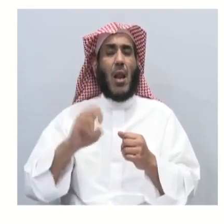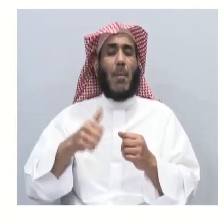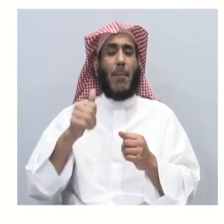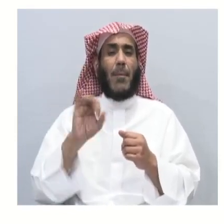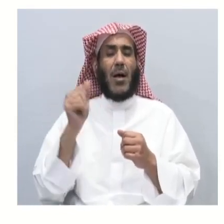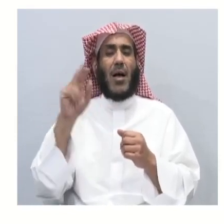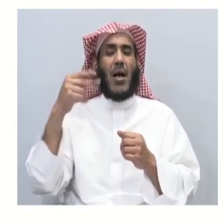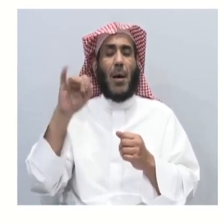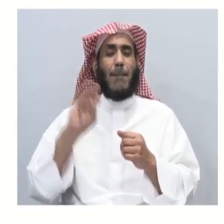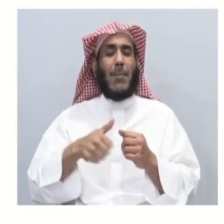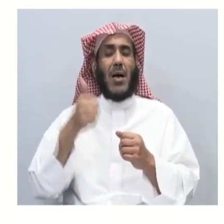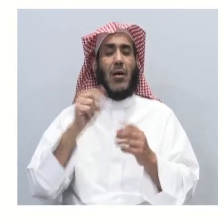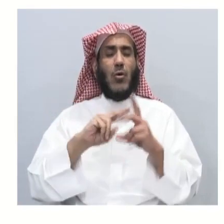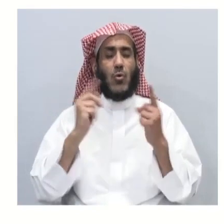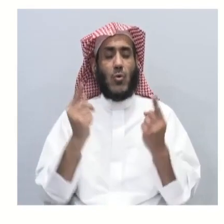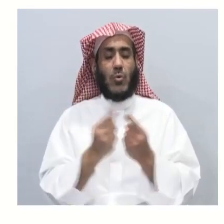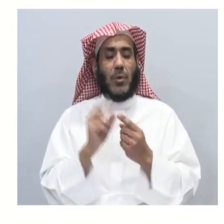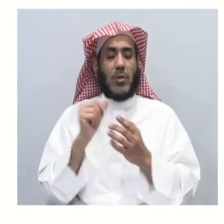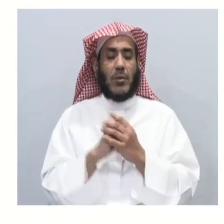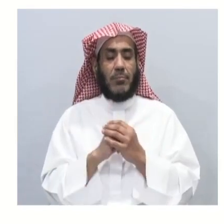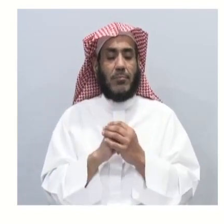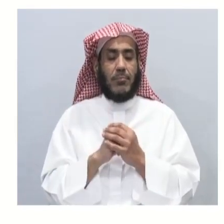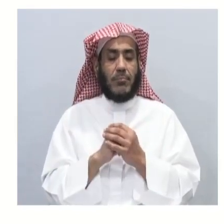عما، تكتب بهذا الشكل.